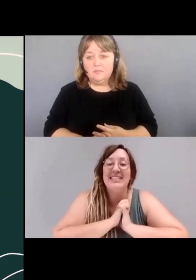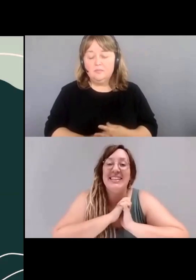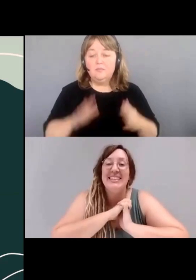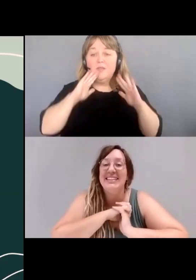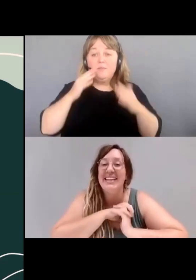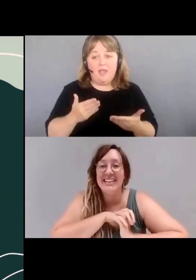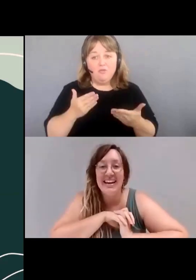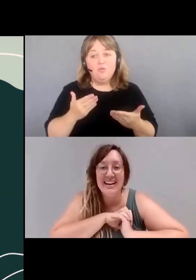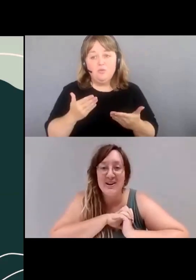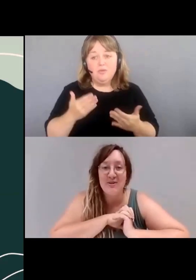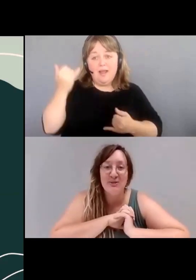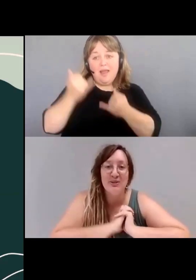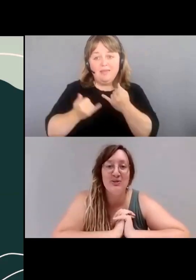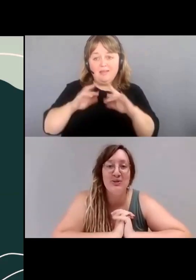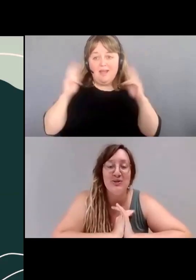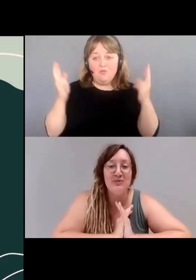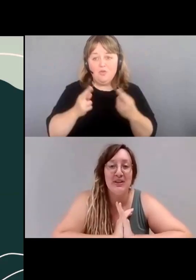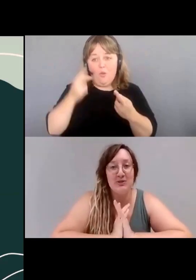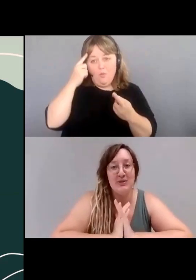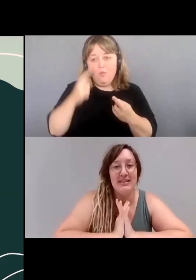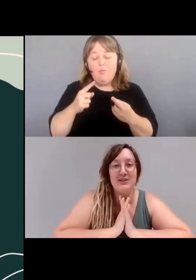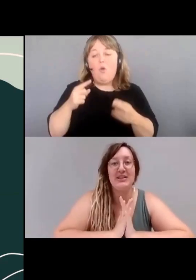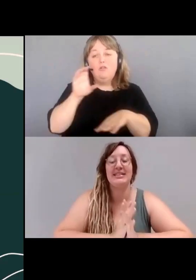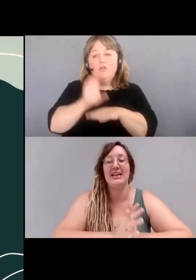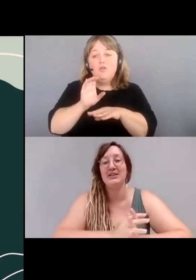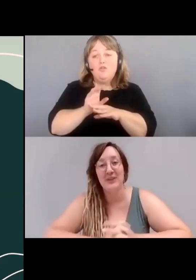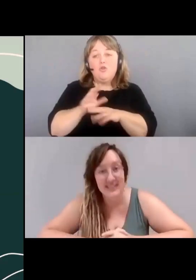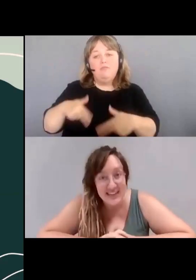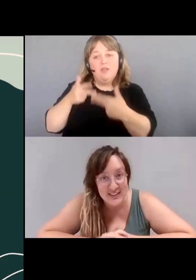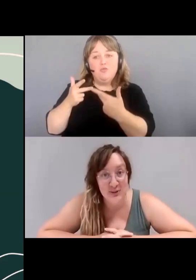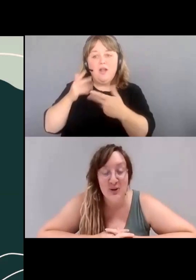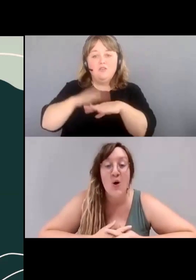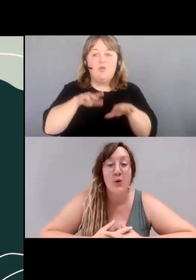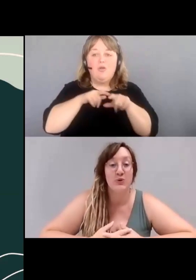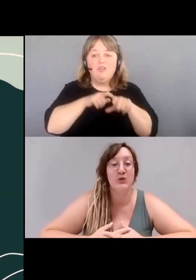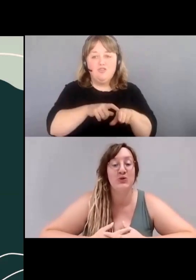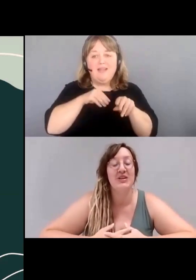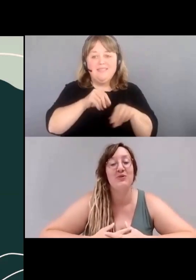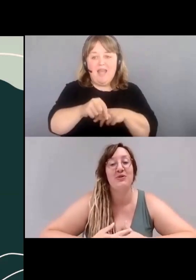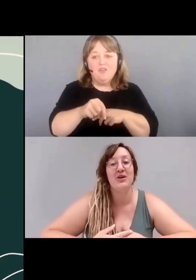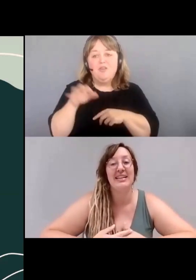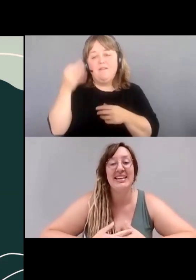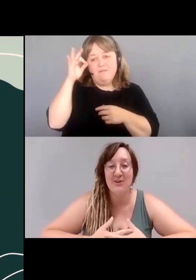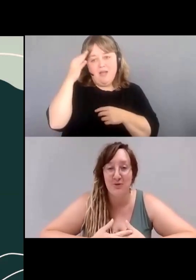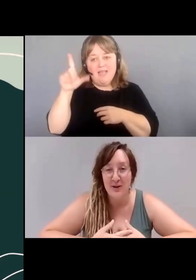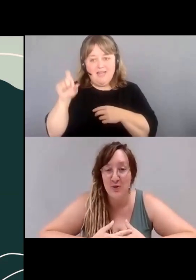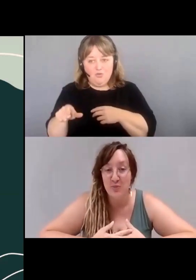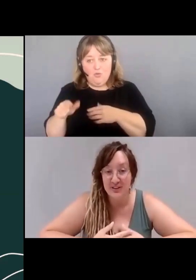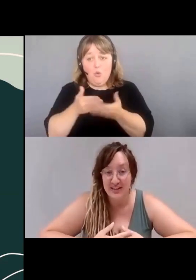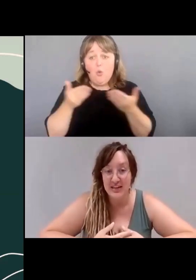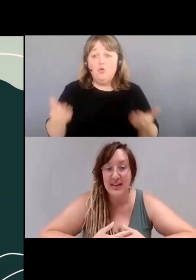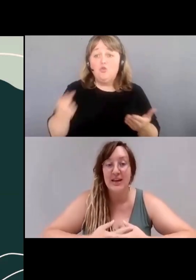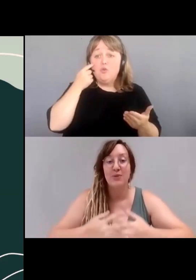Bienvenue à cette dernière rencontre du Club virtuel de jardinage français LSQ. Aujourd'hui, on va voir qu'est-ce qu'on fait